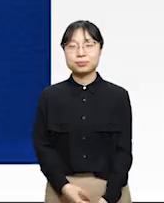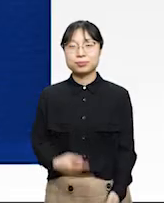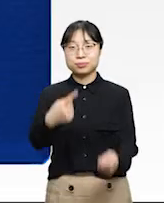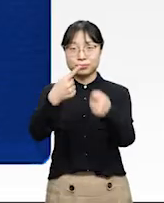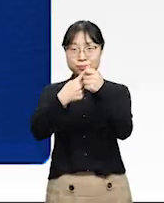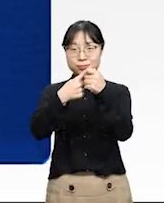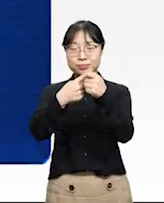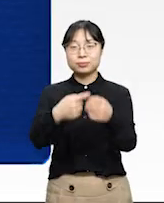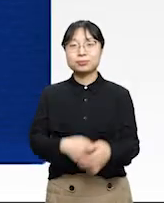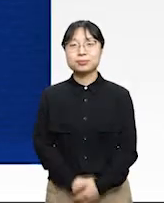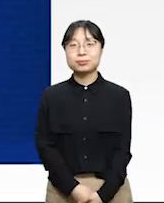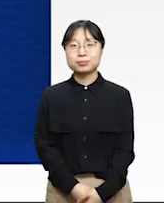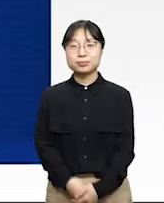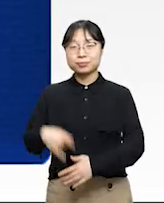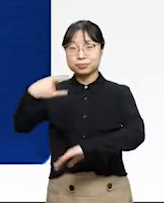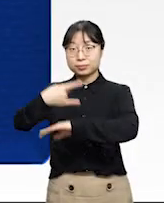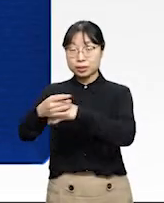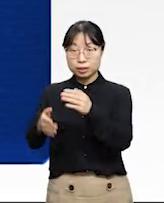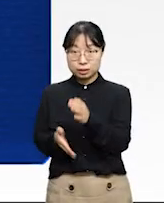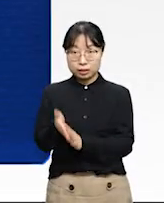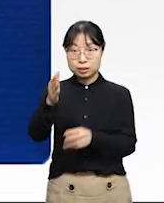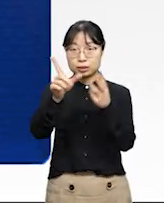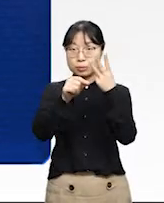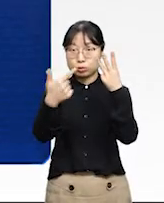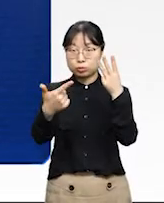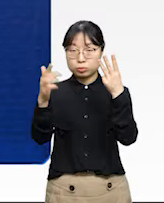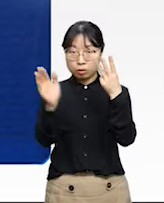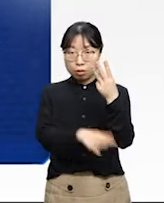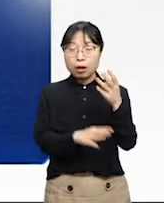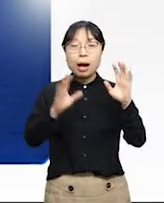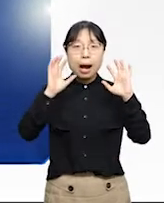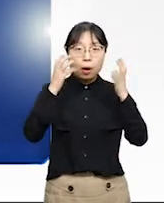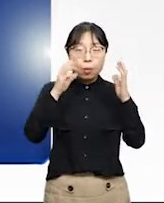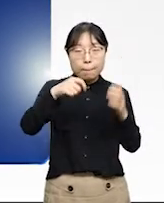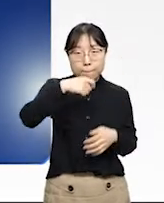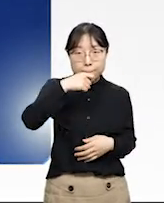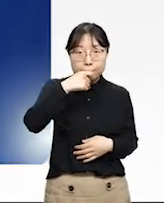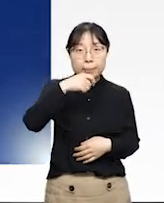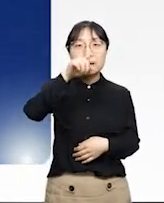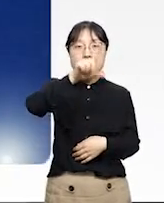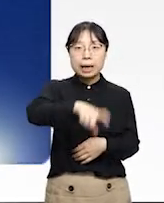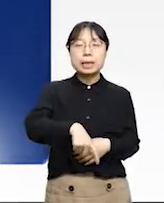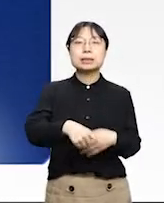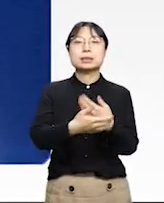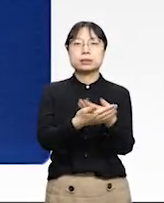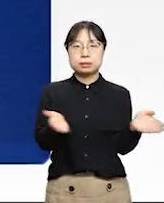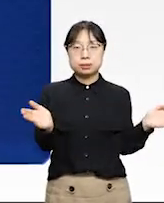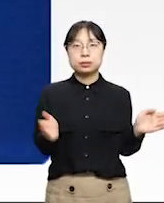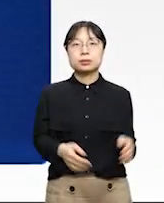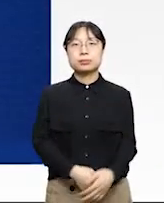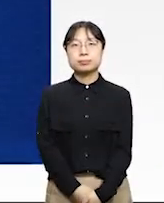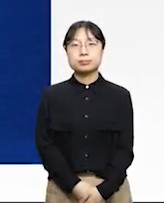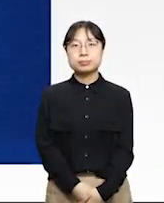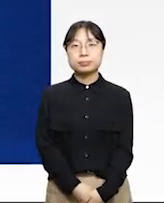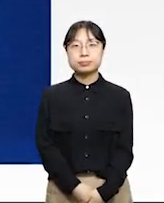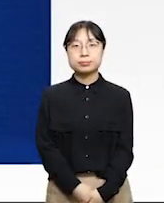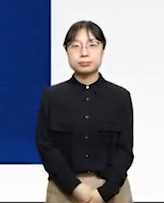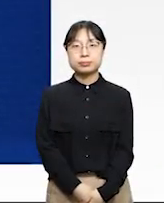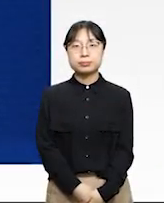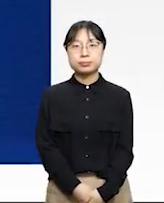번째 소식입니다. 의왕시는 3월 6일부터 아동들의 급식 지원을 위한 G드림카드를 시행하고